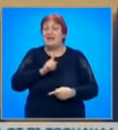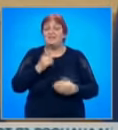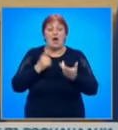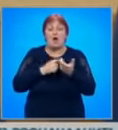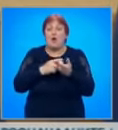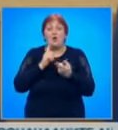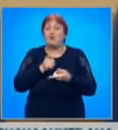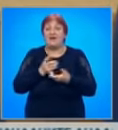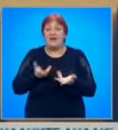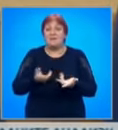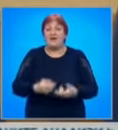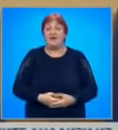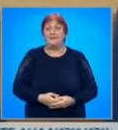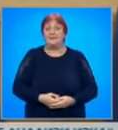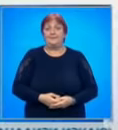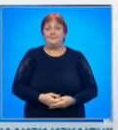трябва.